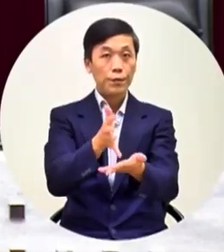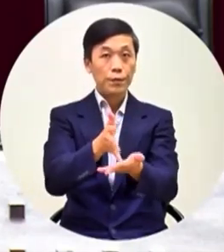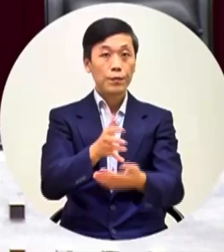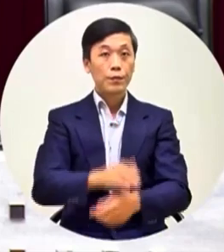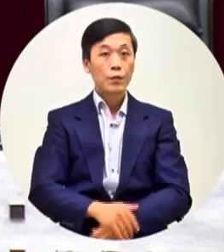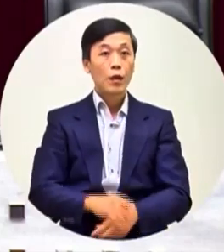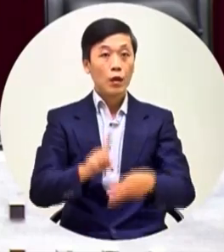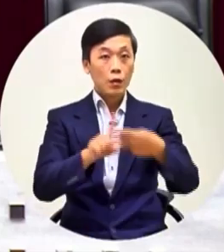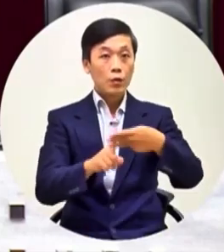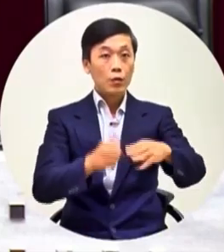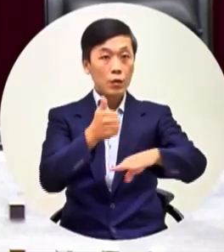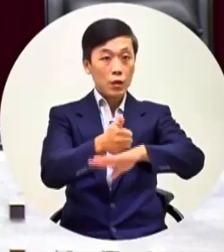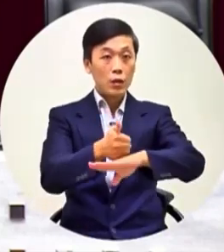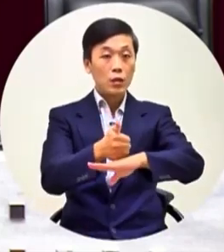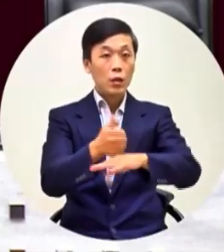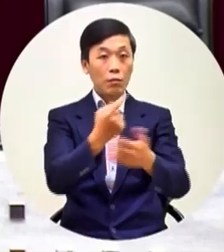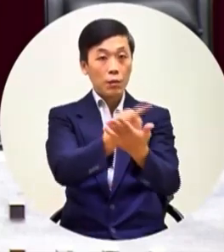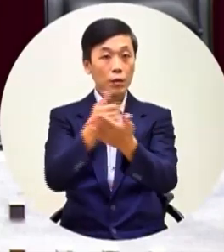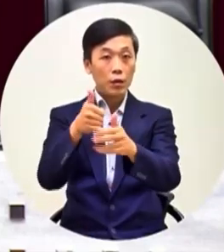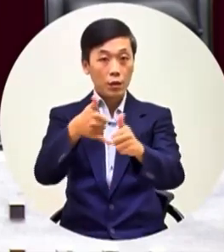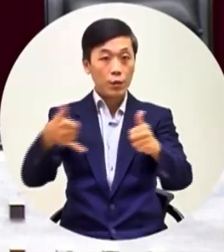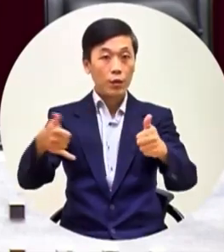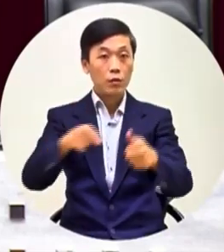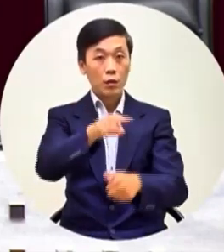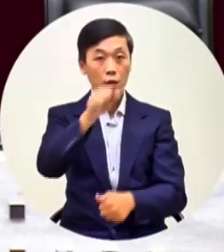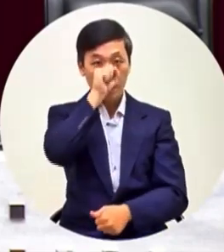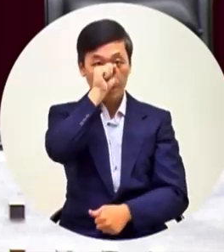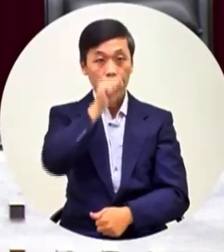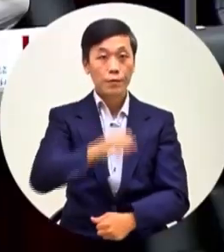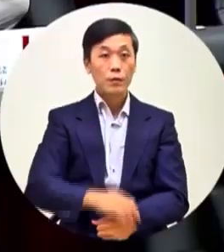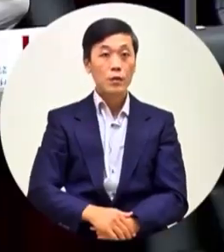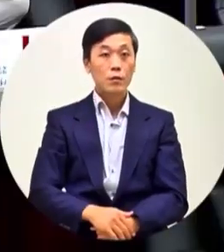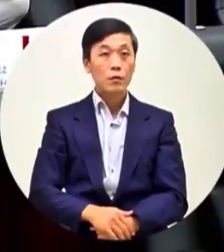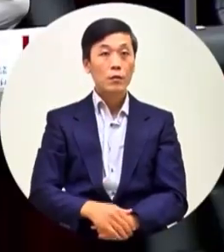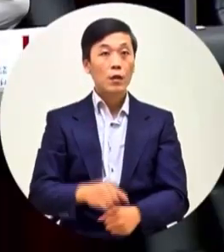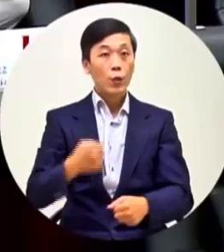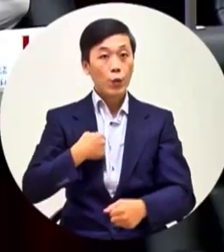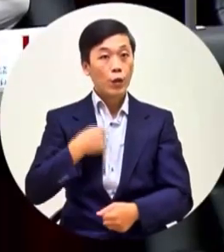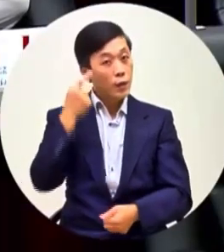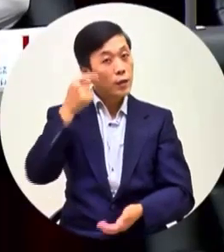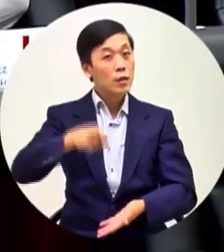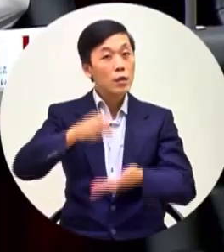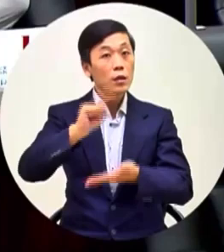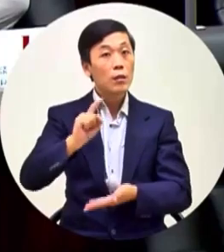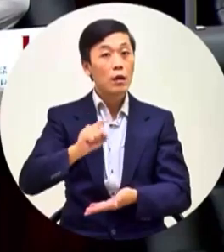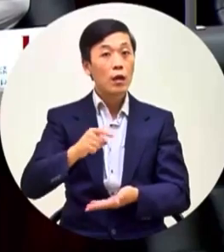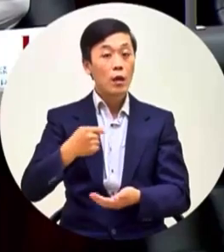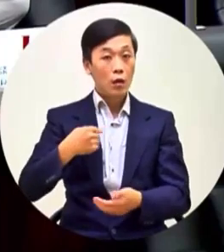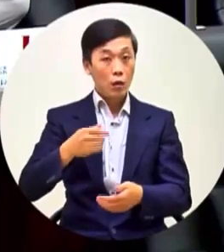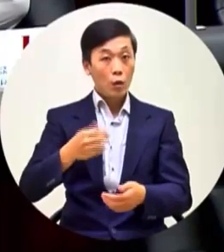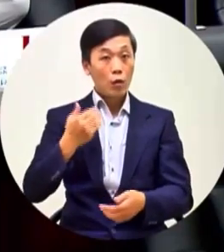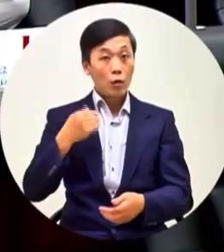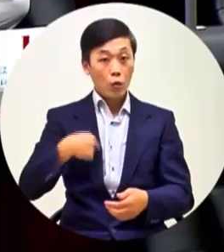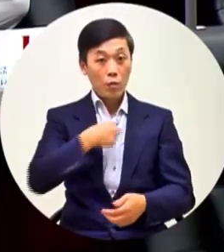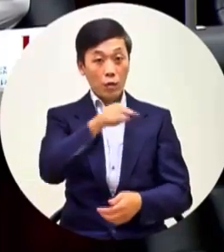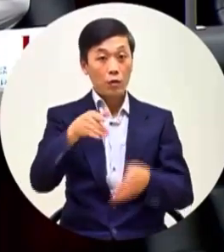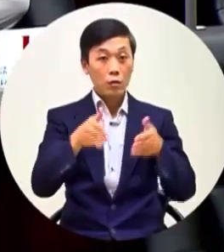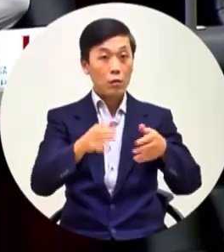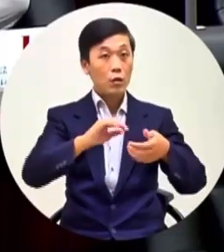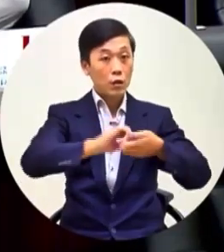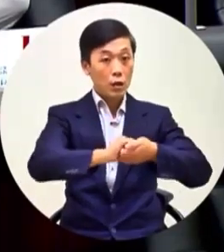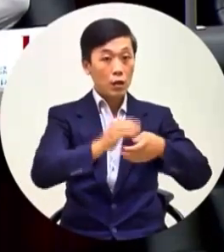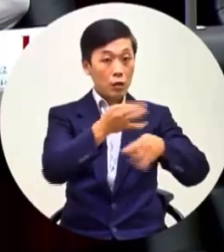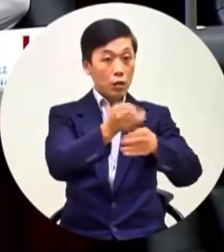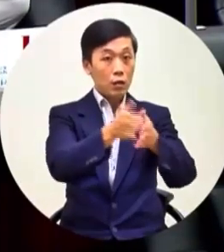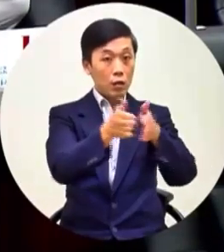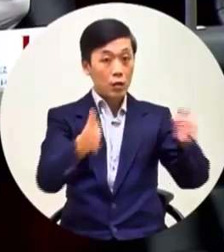主席啊，各位同仁呢，大家好。本席呢建议啊，既然我们把定期会哈，应该是